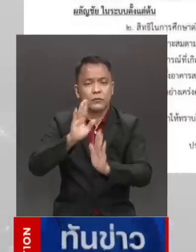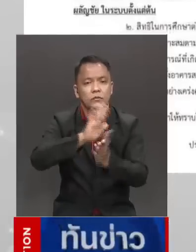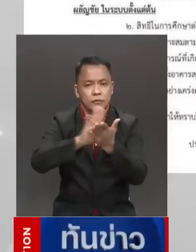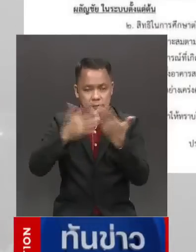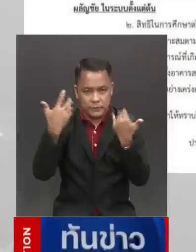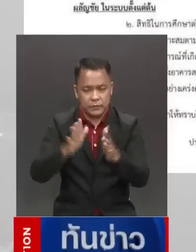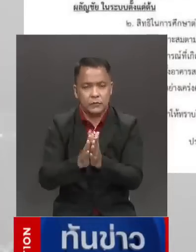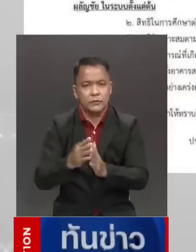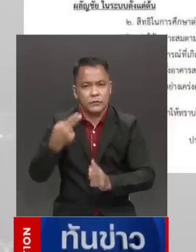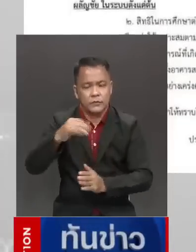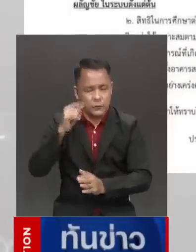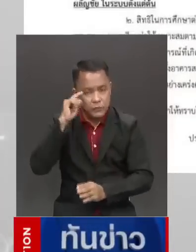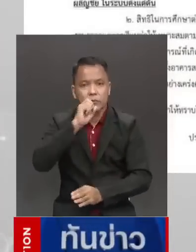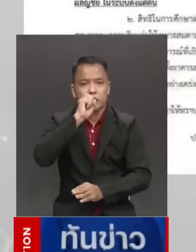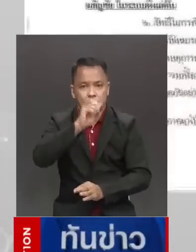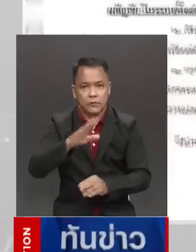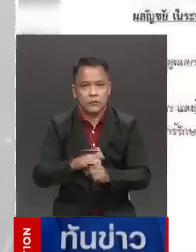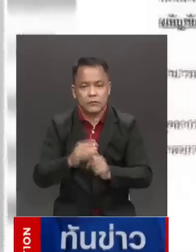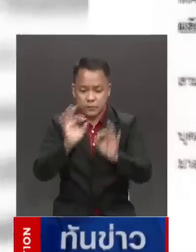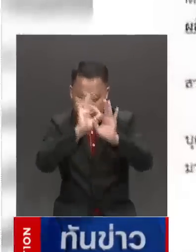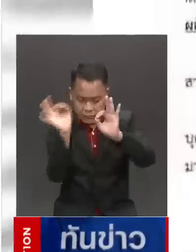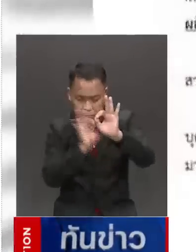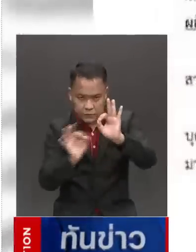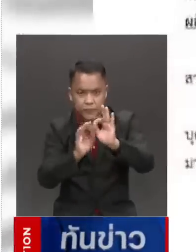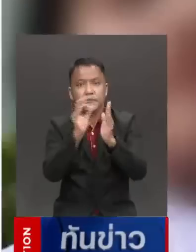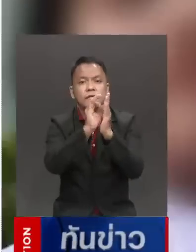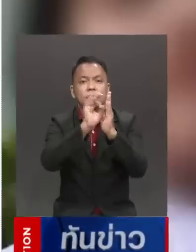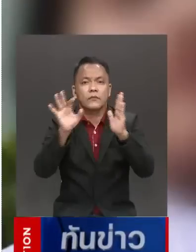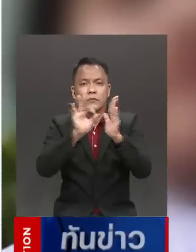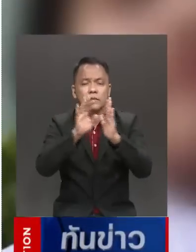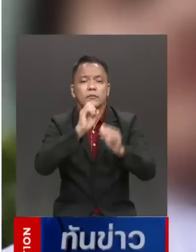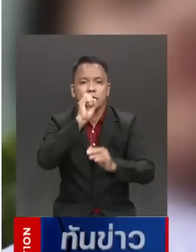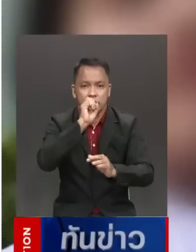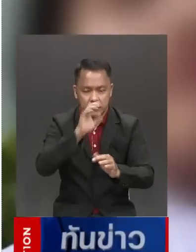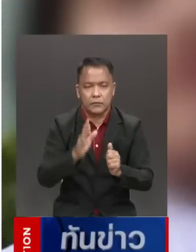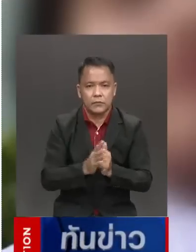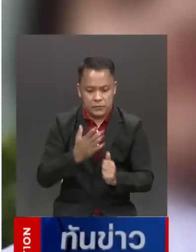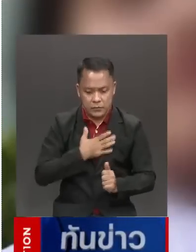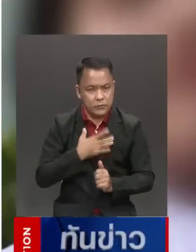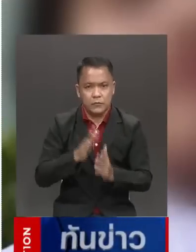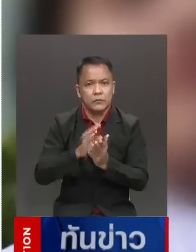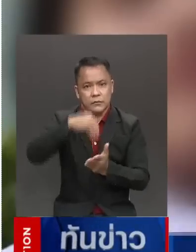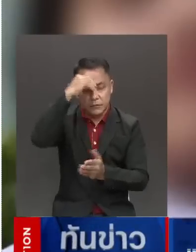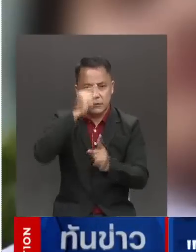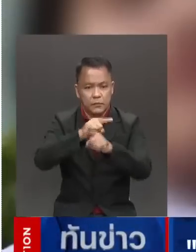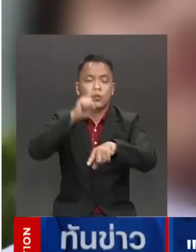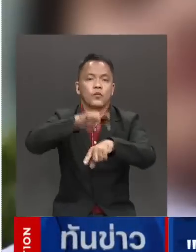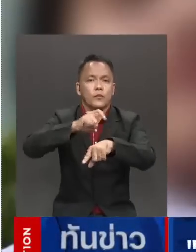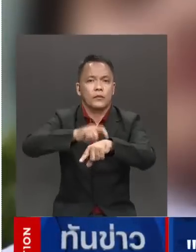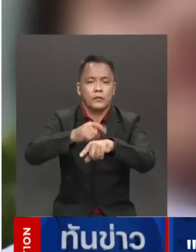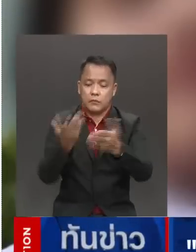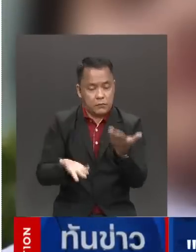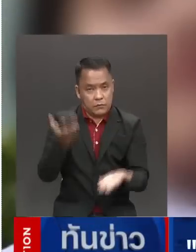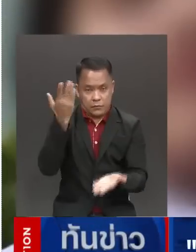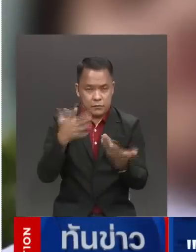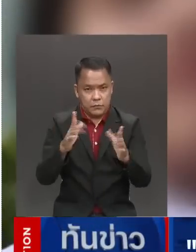บนี้นะครับตัวของหยกเองก็เคลื่อนไหวครับปรากฏว่าไปโพสต์ข้อความบน Facebookบอกว่าหนูไม่ได้เข้าเรียนตามเวลาที่ใจปรารถน